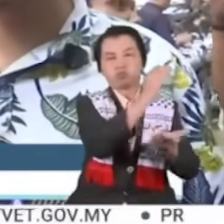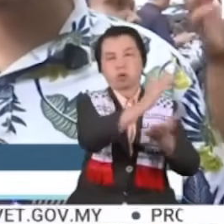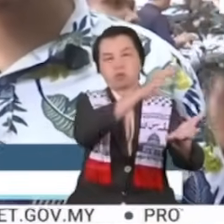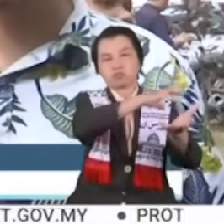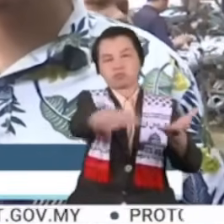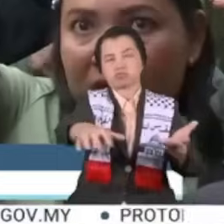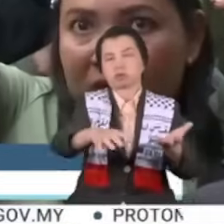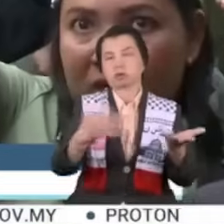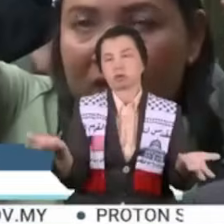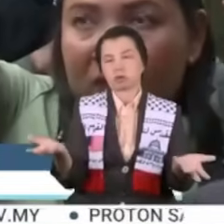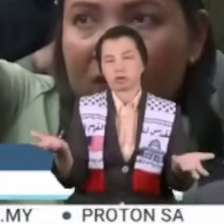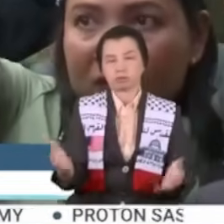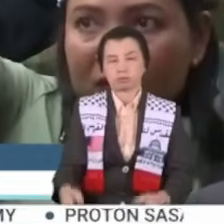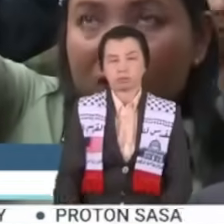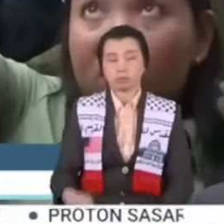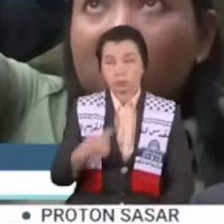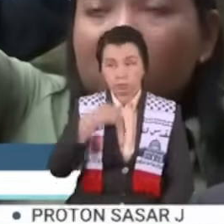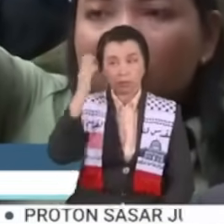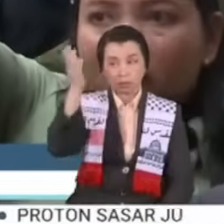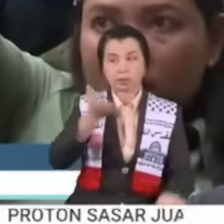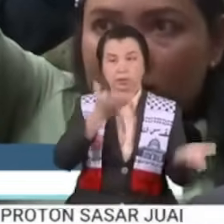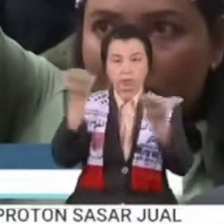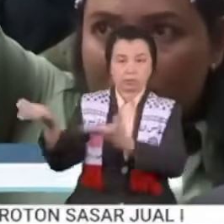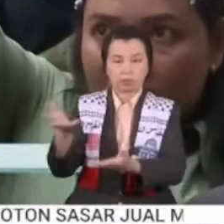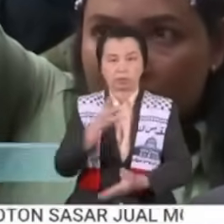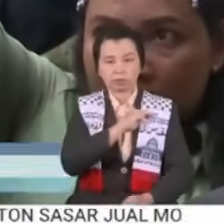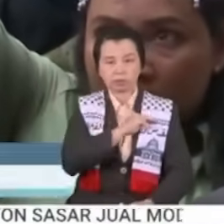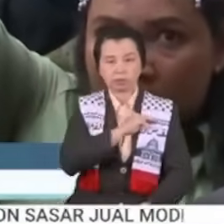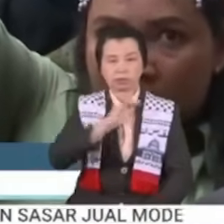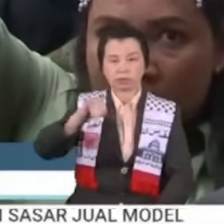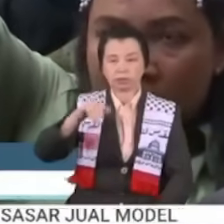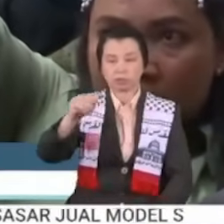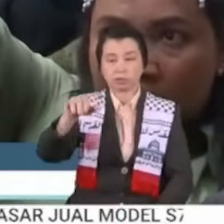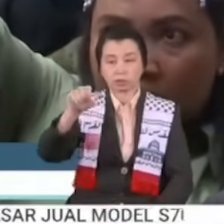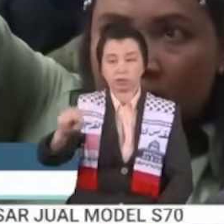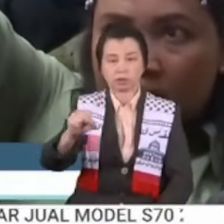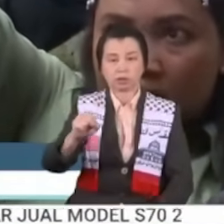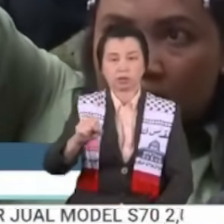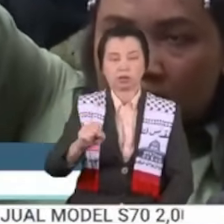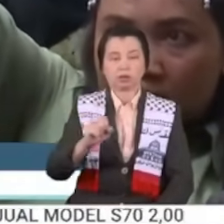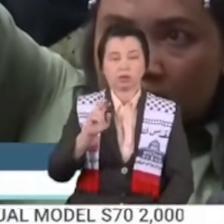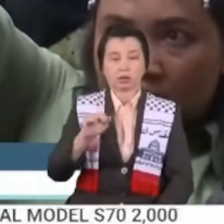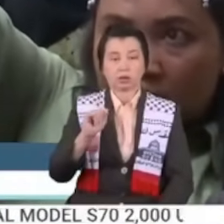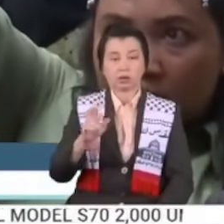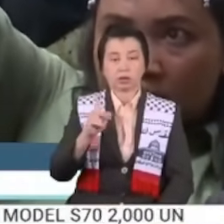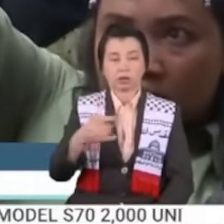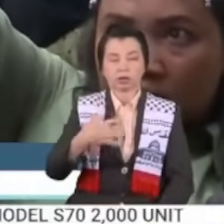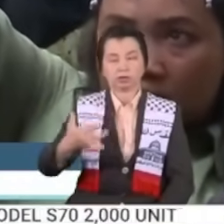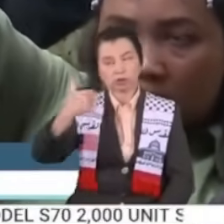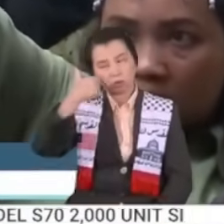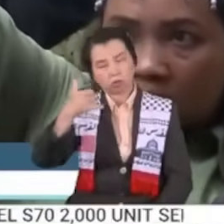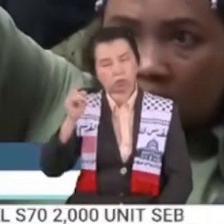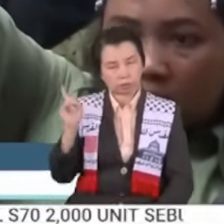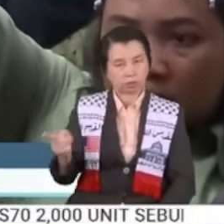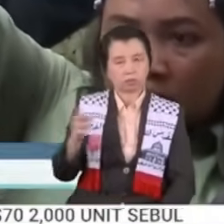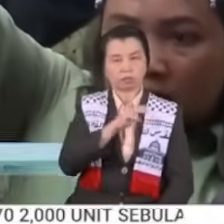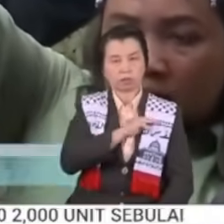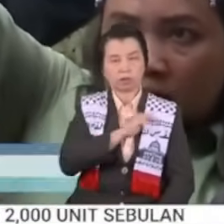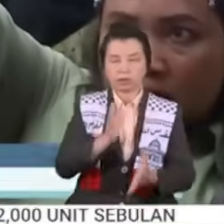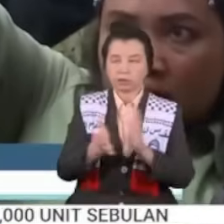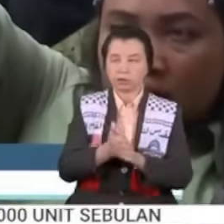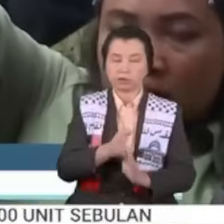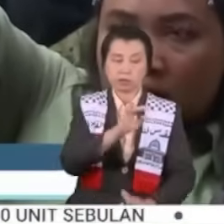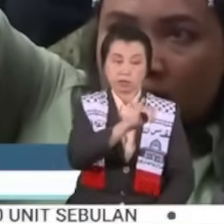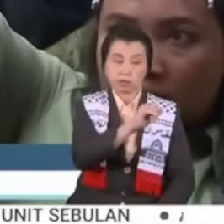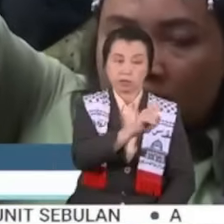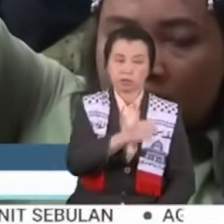yang berskala besar Saya akan bawa isu ini kepada Menteri alam sekitar dan sumber asli ybi Saya telah menubungi beliau supaya isu